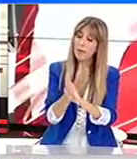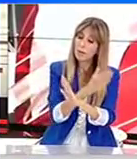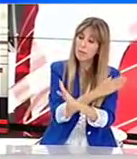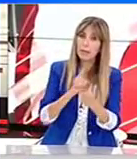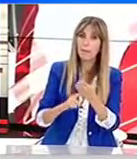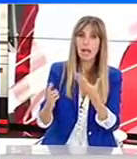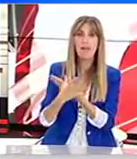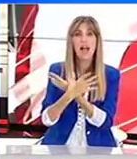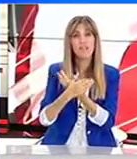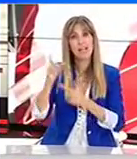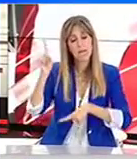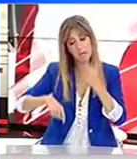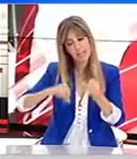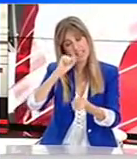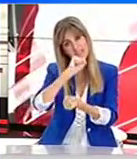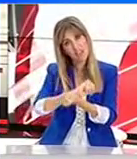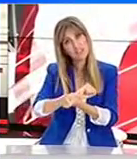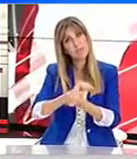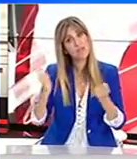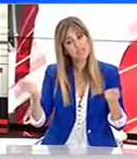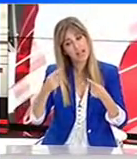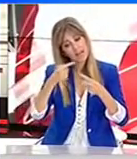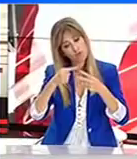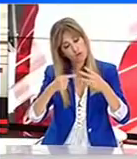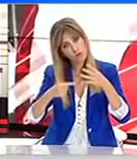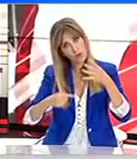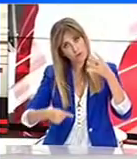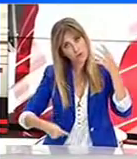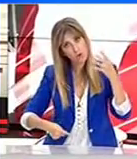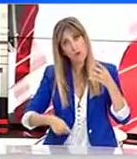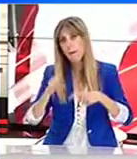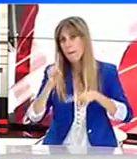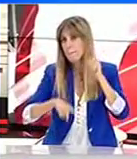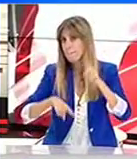γείτονος χώρας να υλοποιηθούν. Πολλές από αυτές τις δεσμεύσεις είναι χρόνιες, από το 2009.